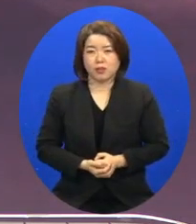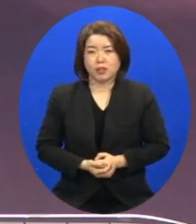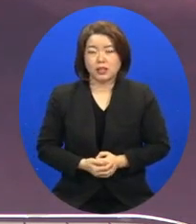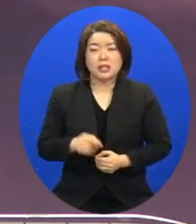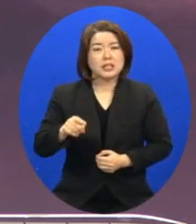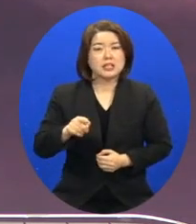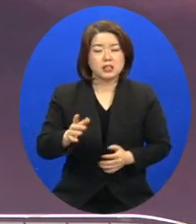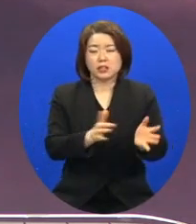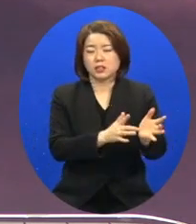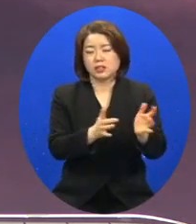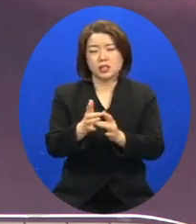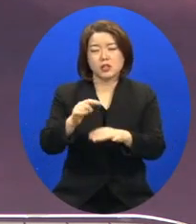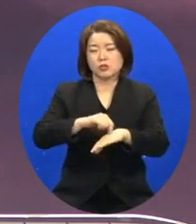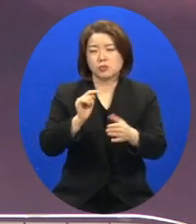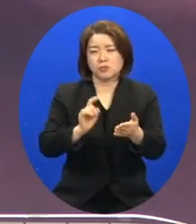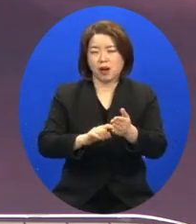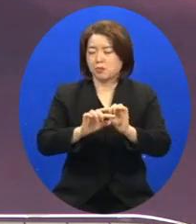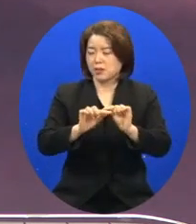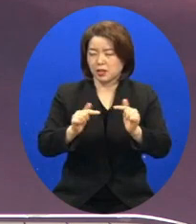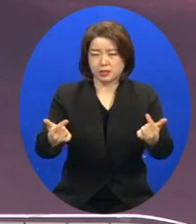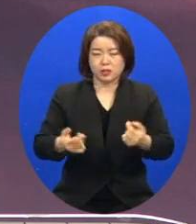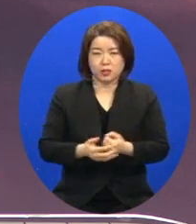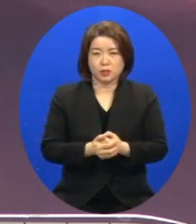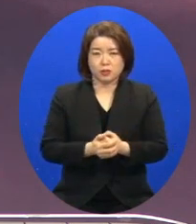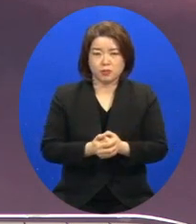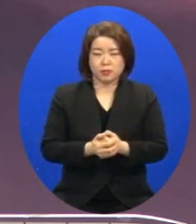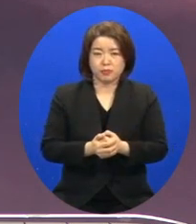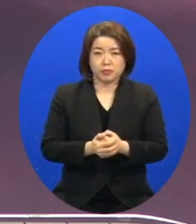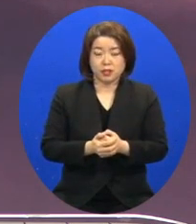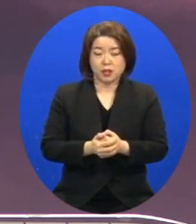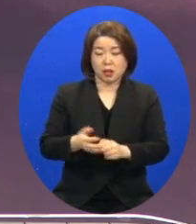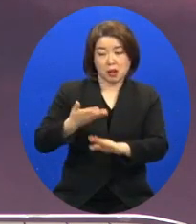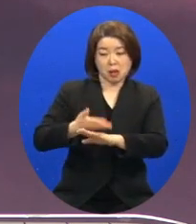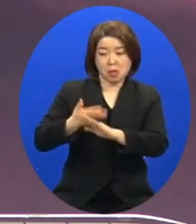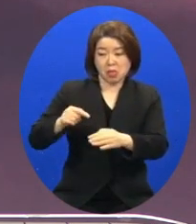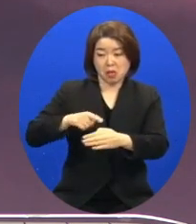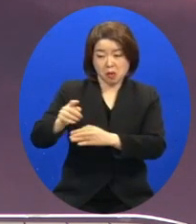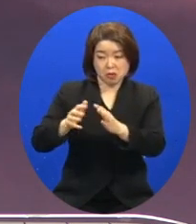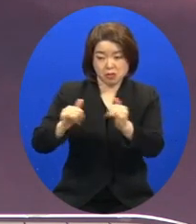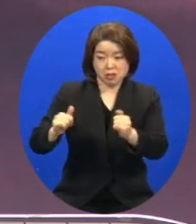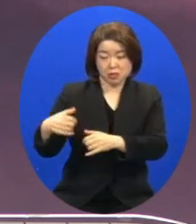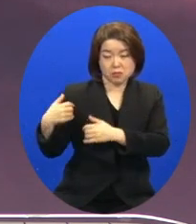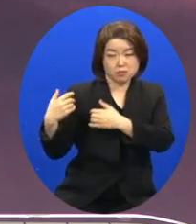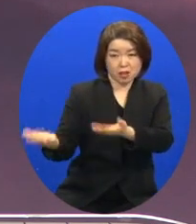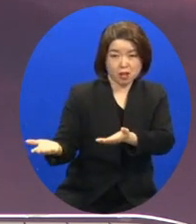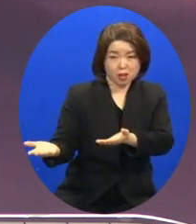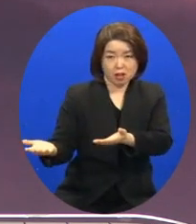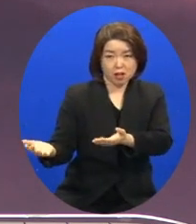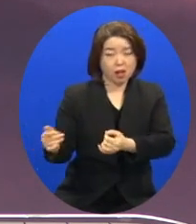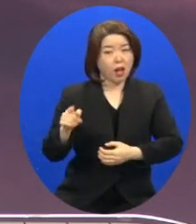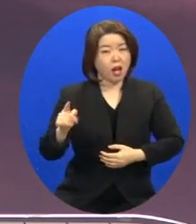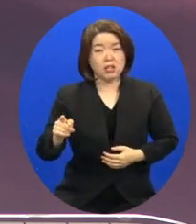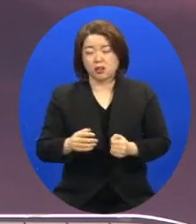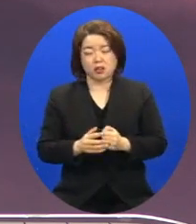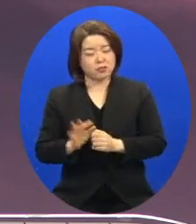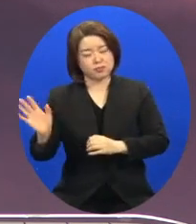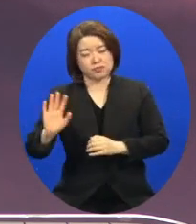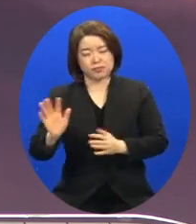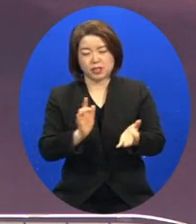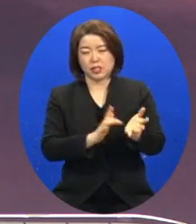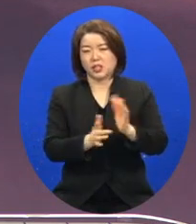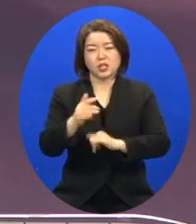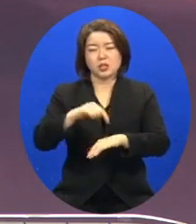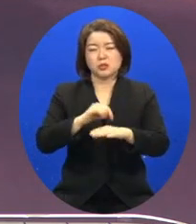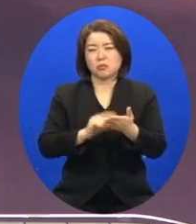그건 예수님의 마음이 아니에요. 내로남불이라는 표현을 자주 쓰긴 합니다만 예수님 마음은 절대